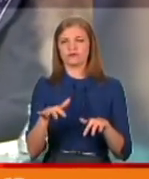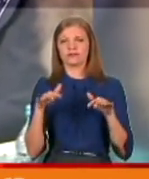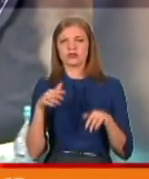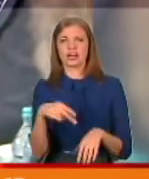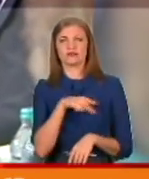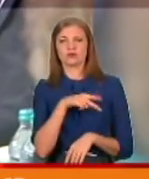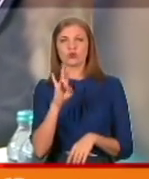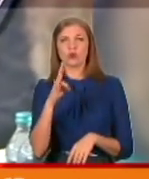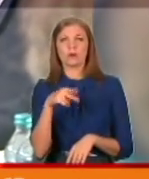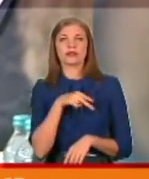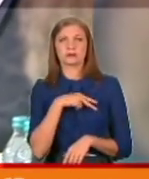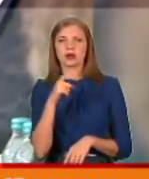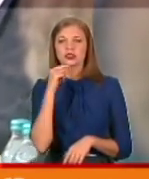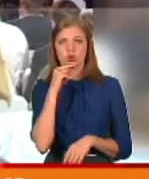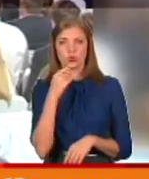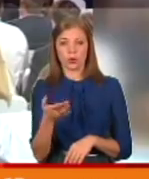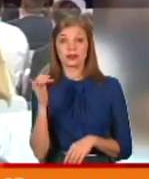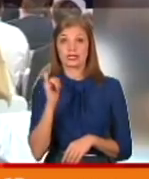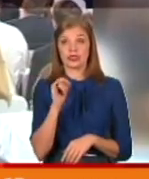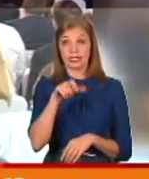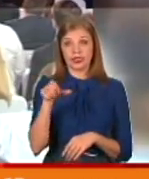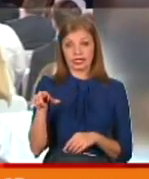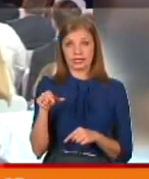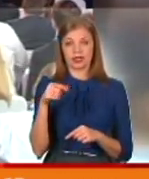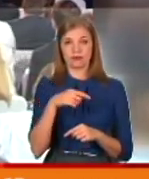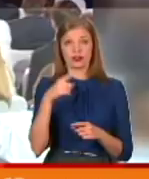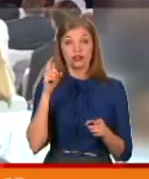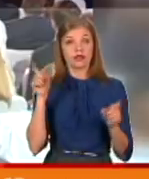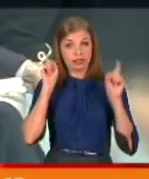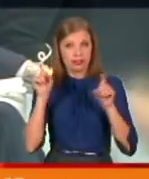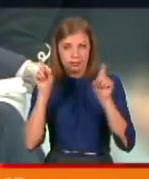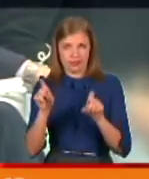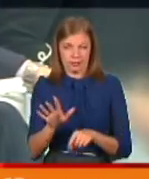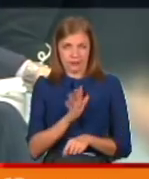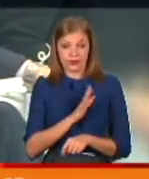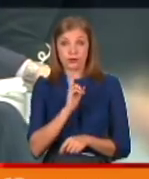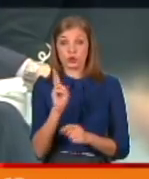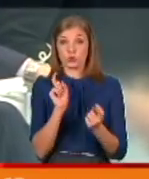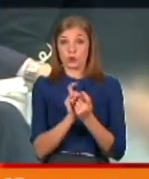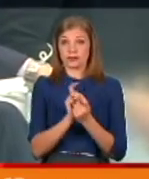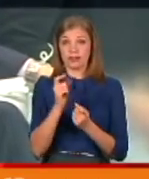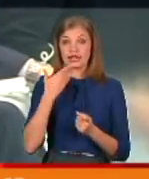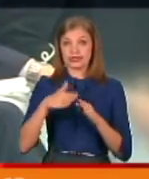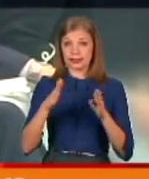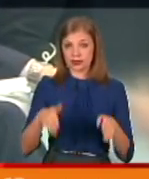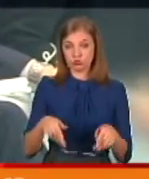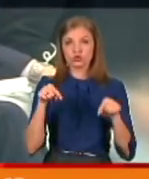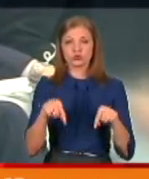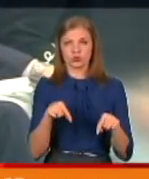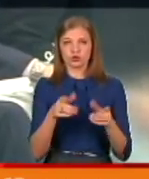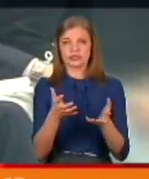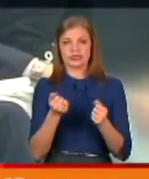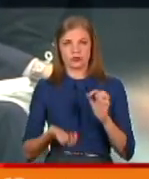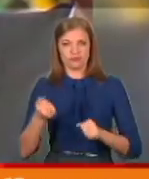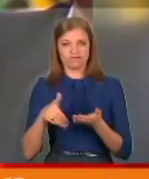лауреати Нобелівської премії з економіки. І їм локшини не навішати. Ті, кого сварять з трибун Верховної Ради, тут